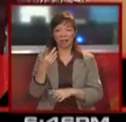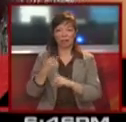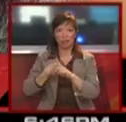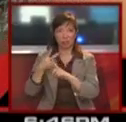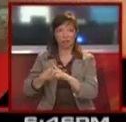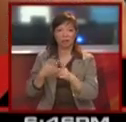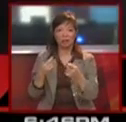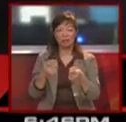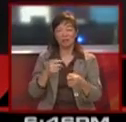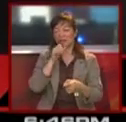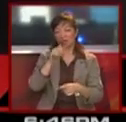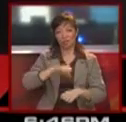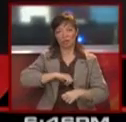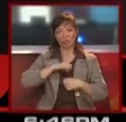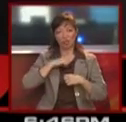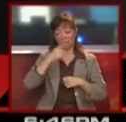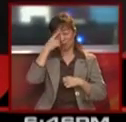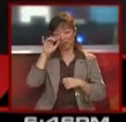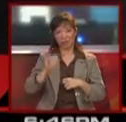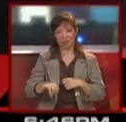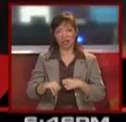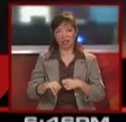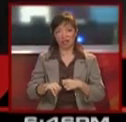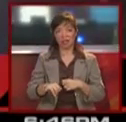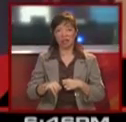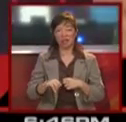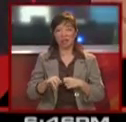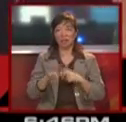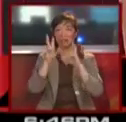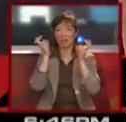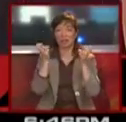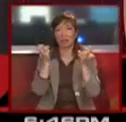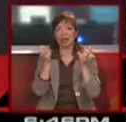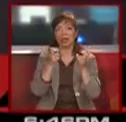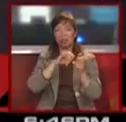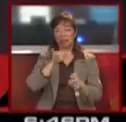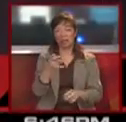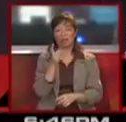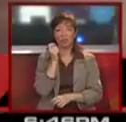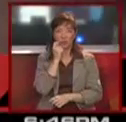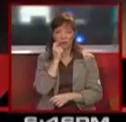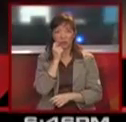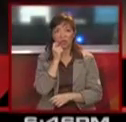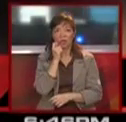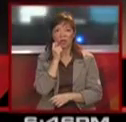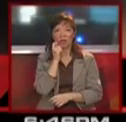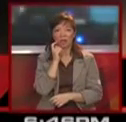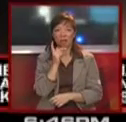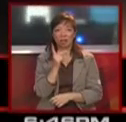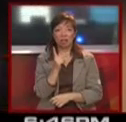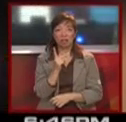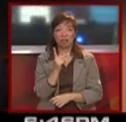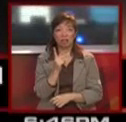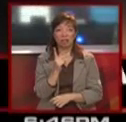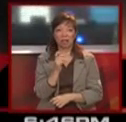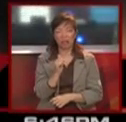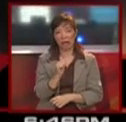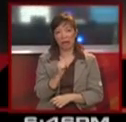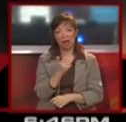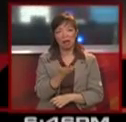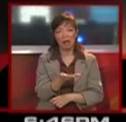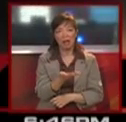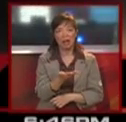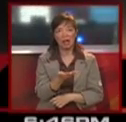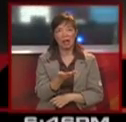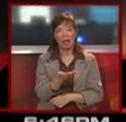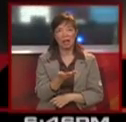Lalong hindi raw siya proud na dahil dito ay nabuo ang kasabihang na Janine Togonon ka. We've learned a lot from that experience. No? Basta